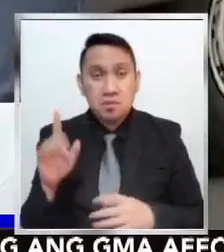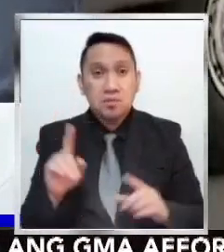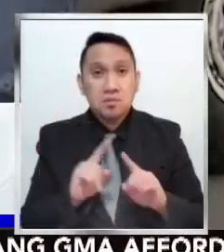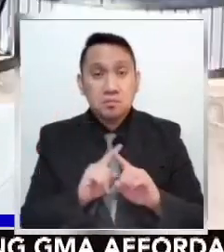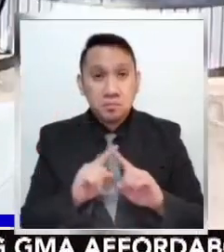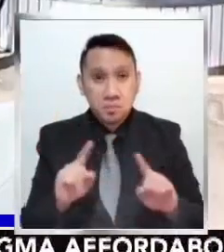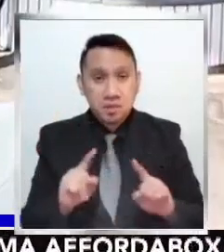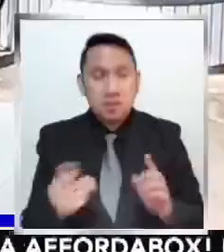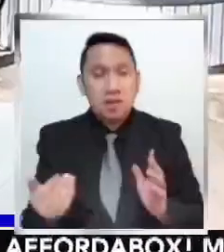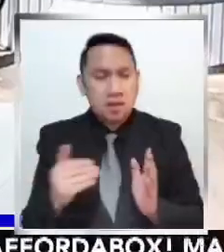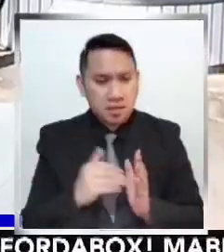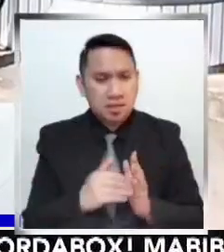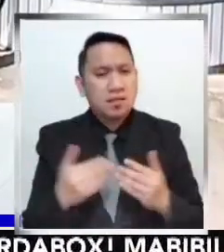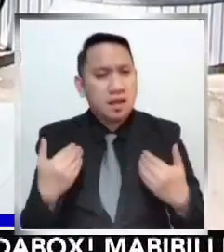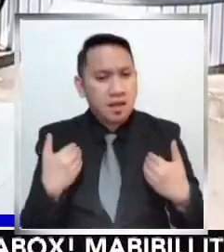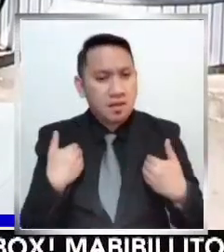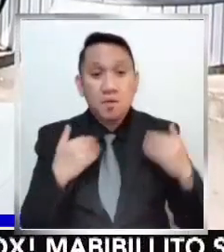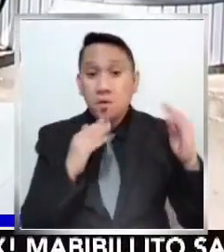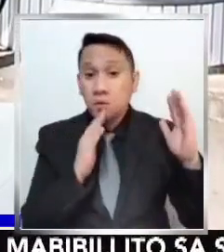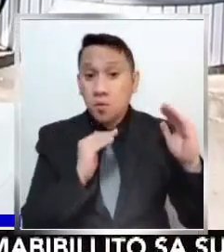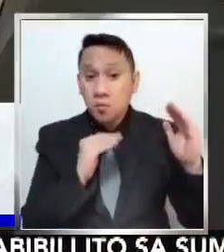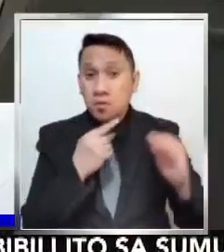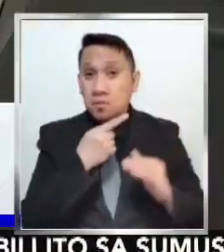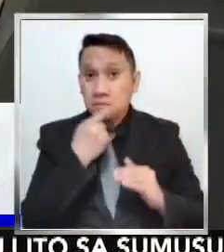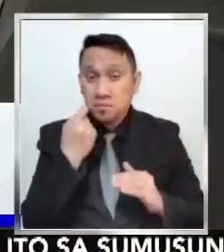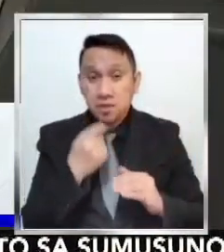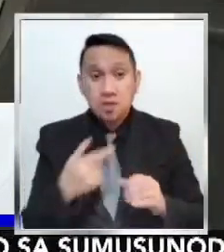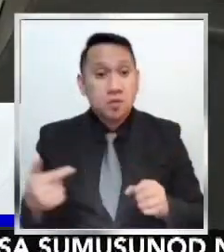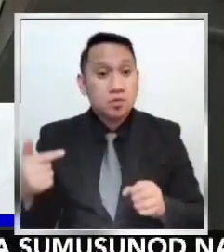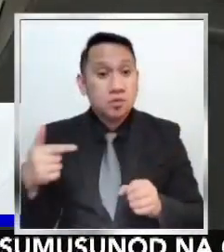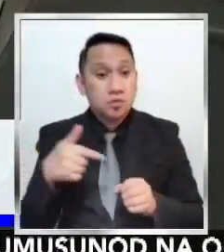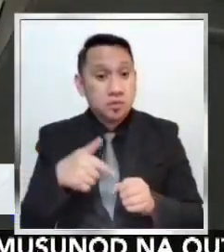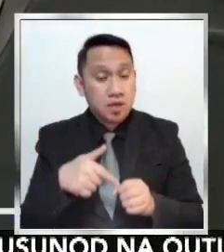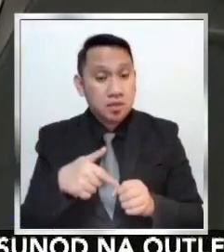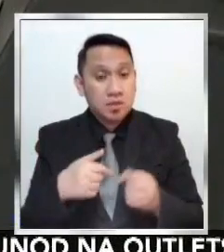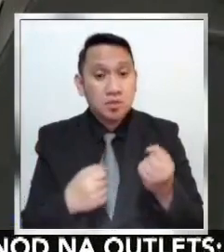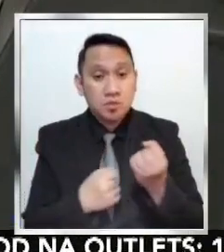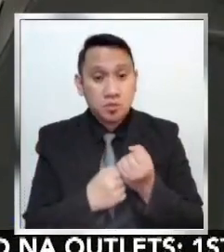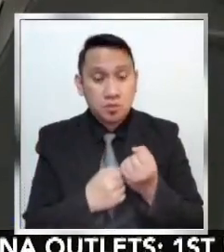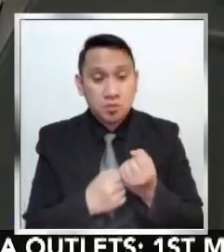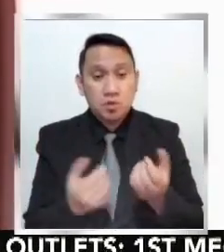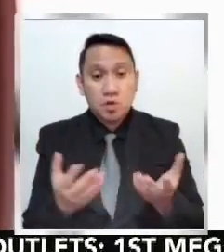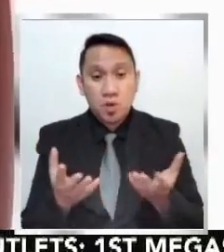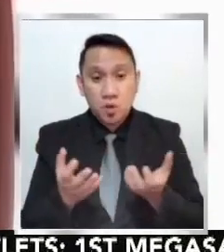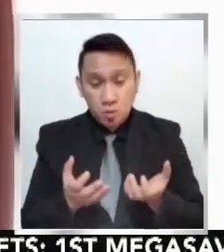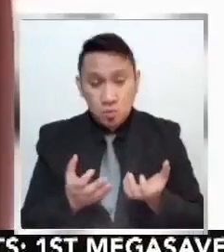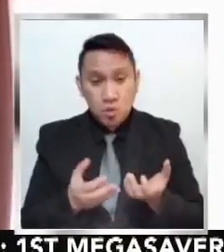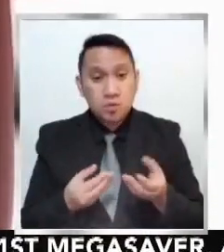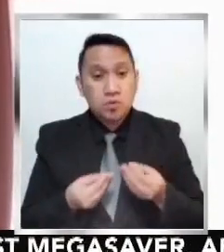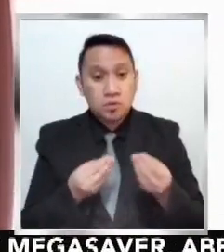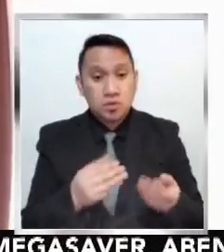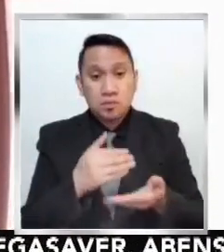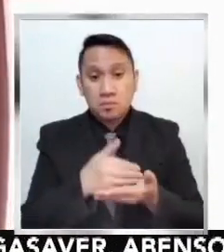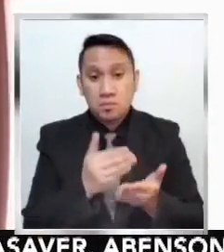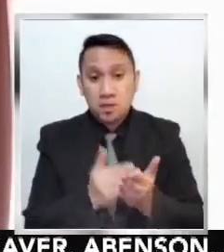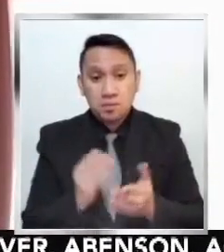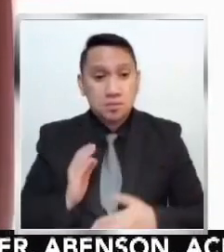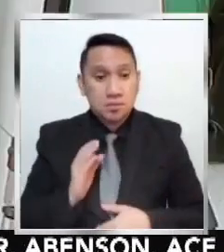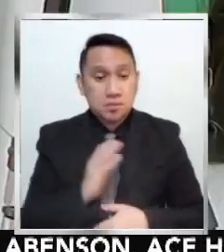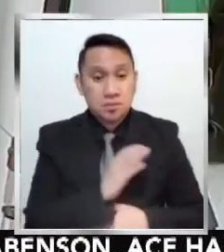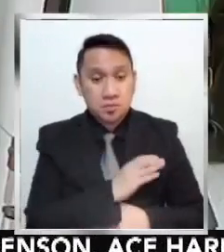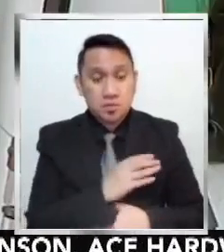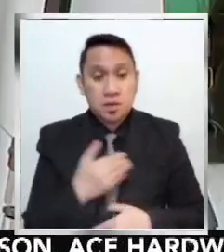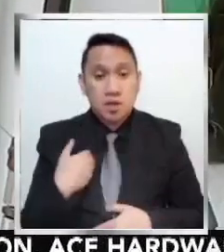ang pag-asa. Dahil kasama ang fuel subsidy sa nais pondohan ng mga senador at kongresista ng 2.5 billion